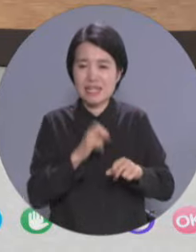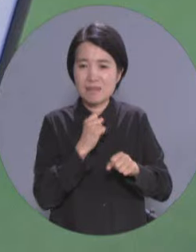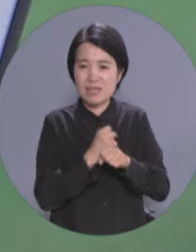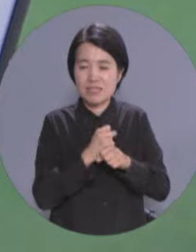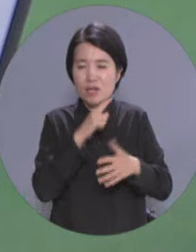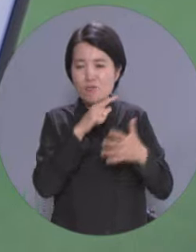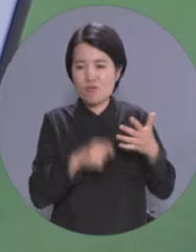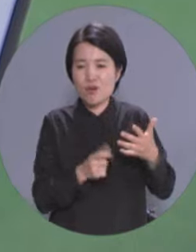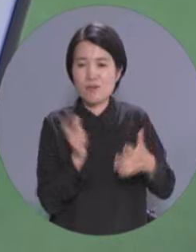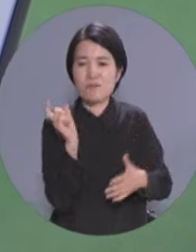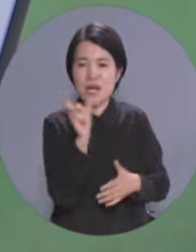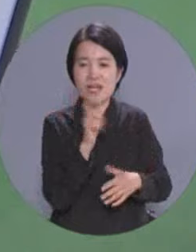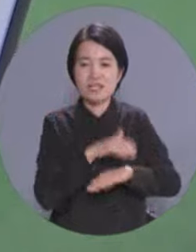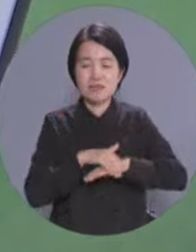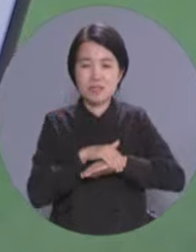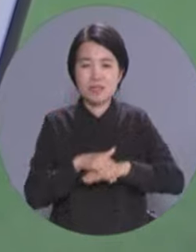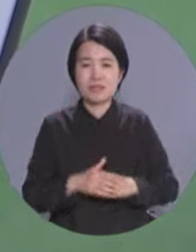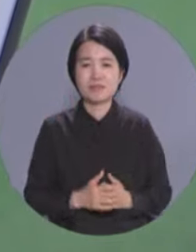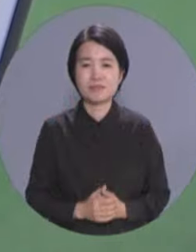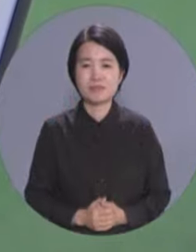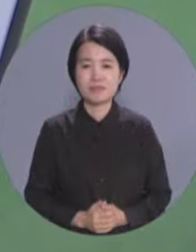콘텐츠 등도 구축할 계획입니다